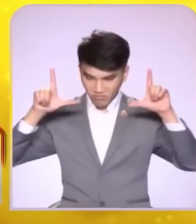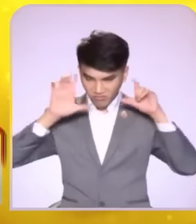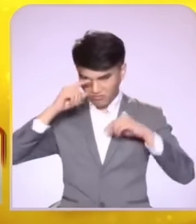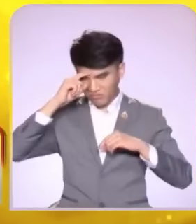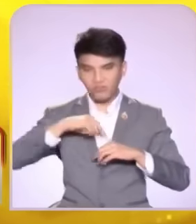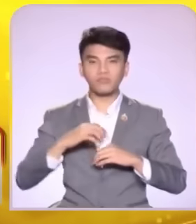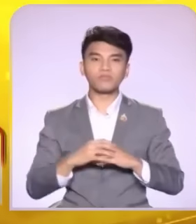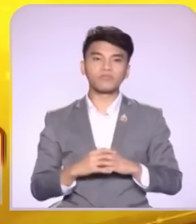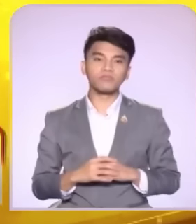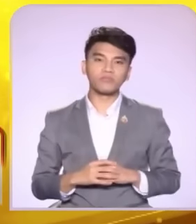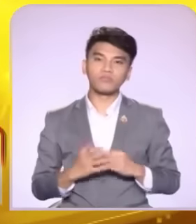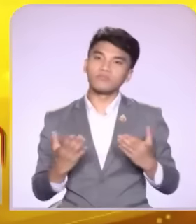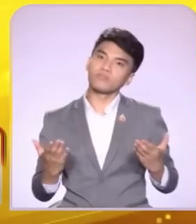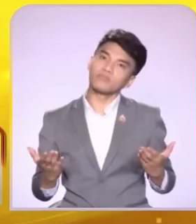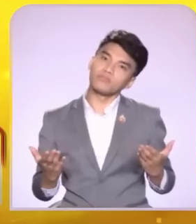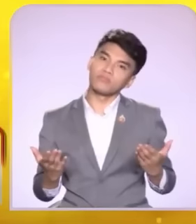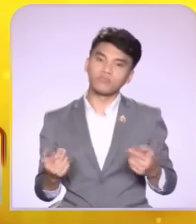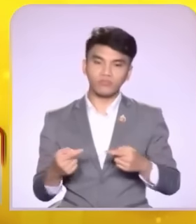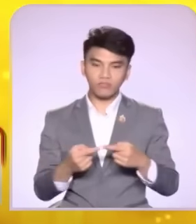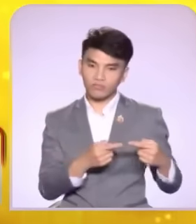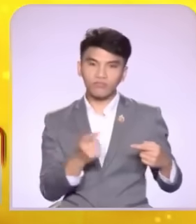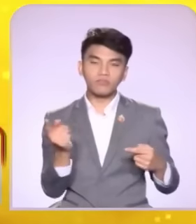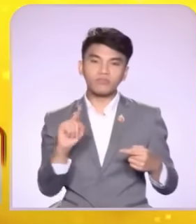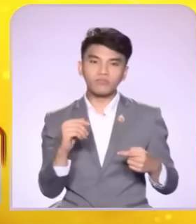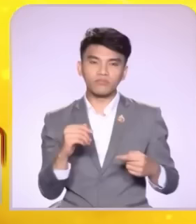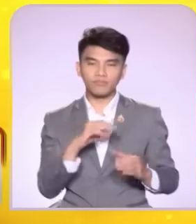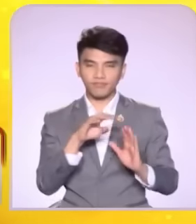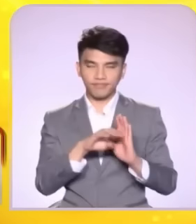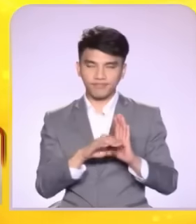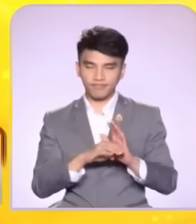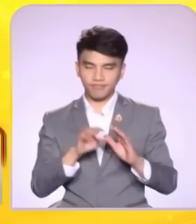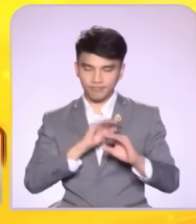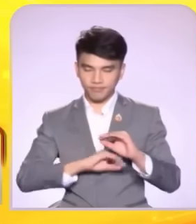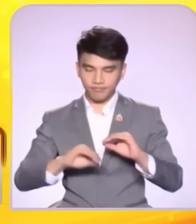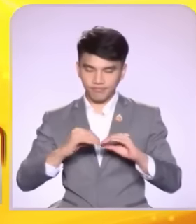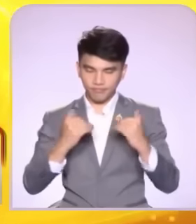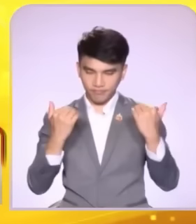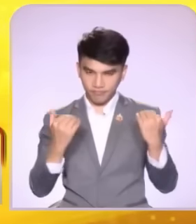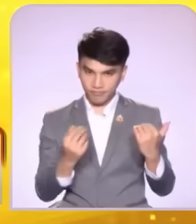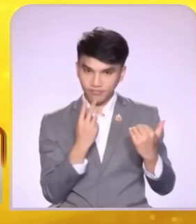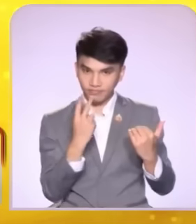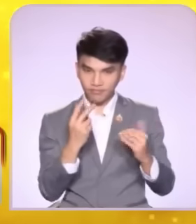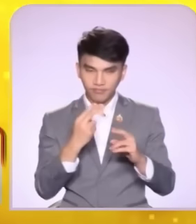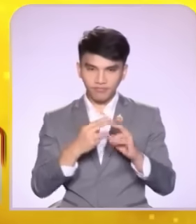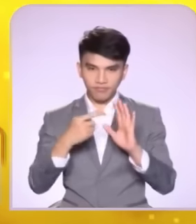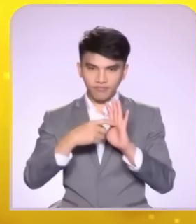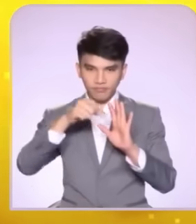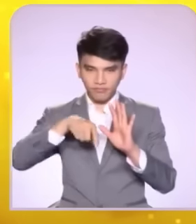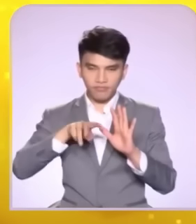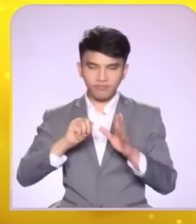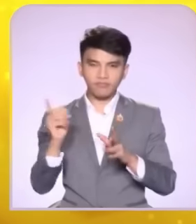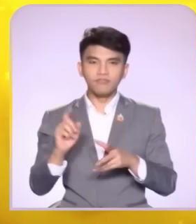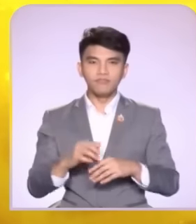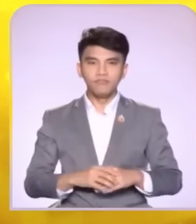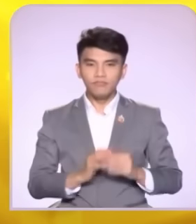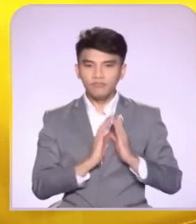ของประเทศไทยแล้วยังไงล่ะหนึ่งในนั้นมีความเคลื่อนไหวแล้ว ครับ เขาก็เปิดหน้าเลยคุณแซมยุรนันท ์ คุณ